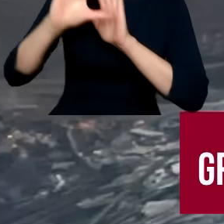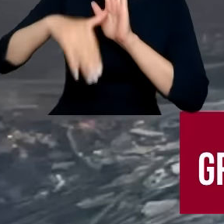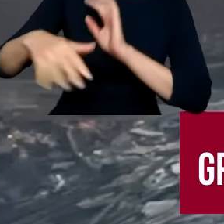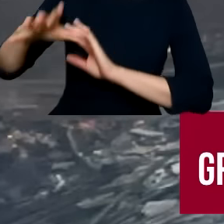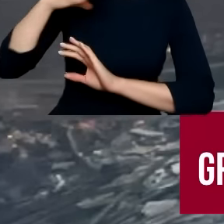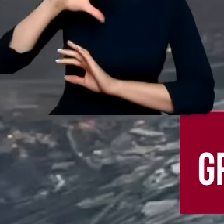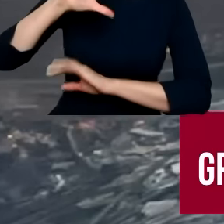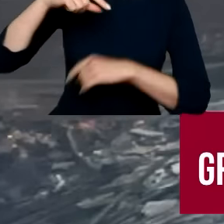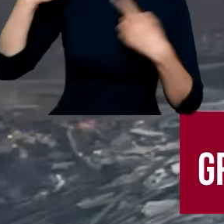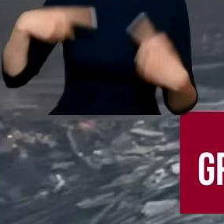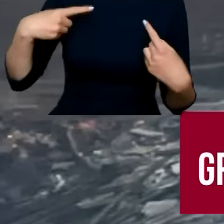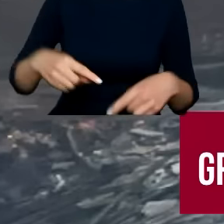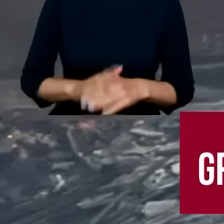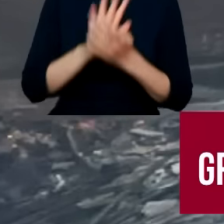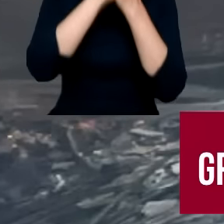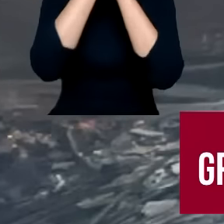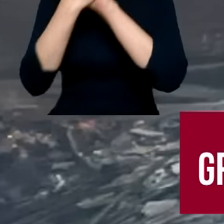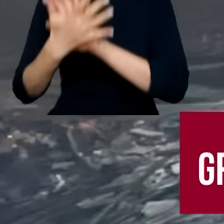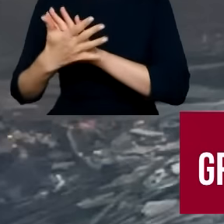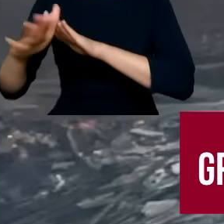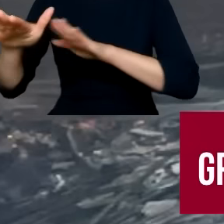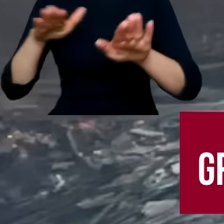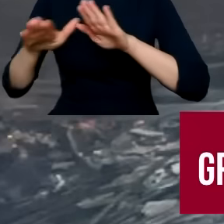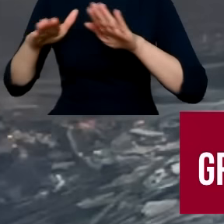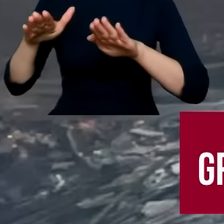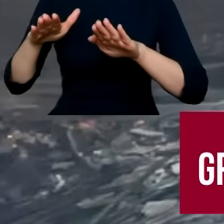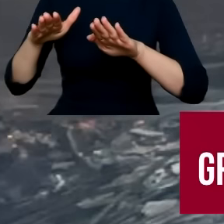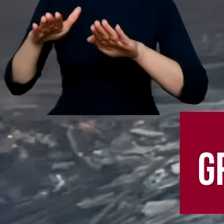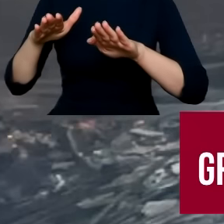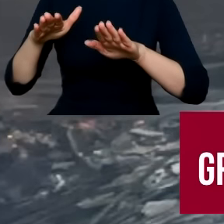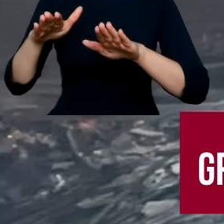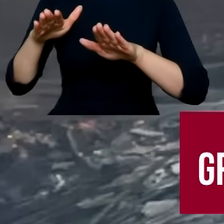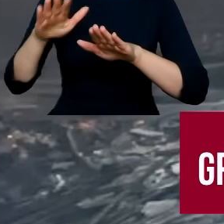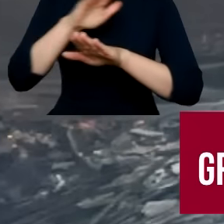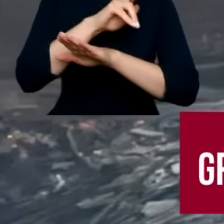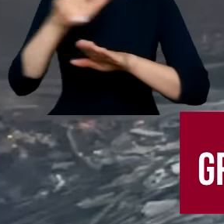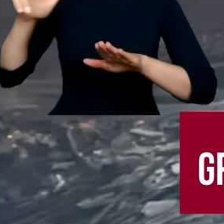najładniejszej zrobiono miejsce które we wszystkich rankingach